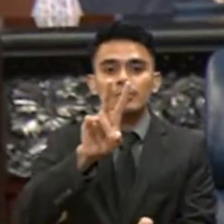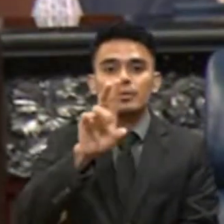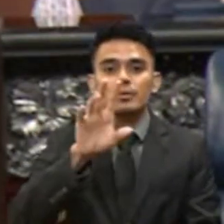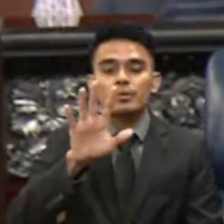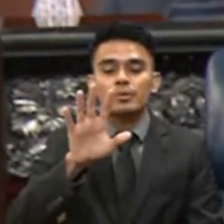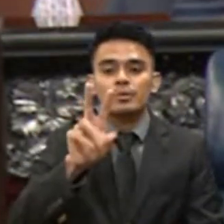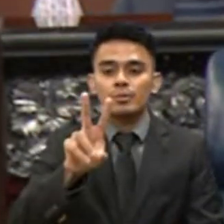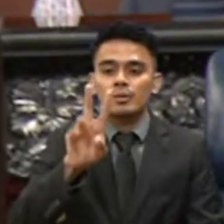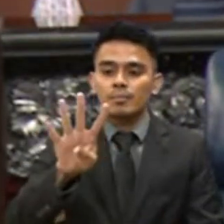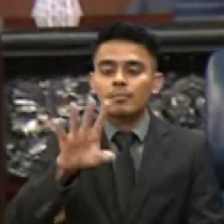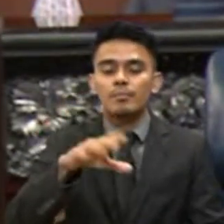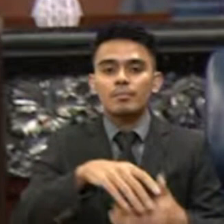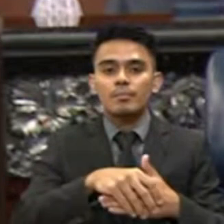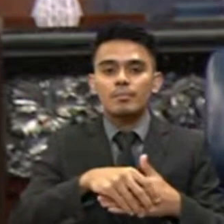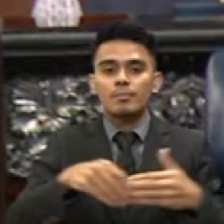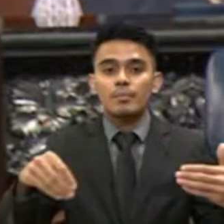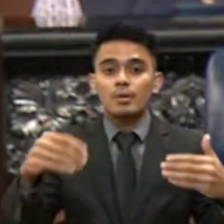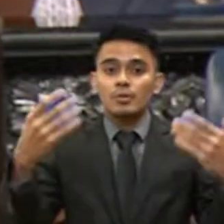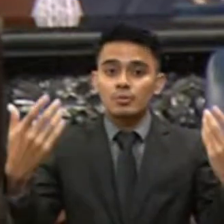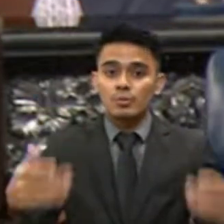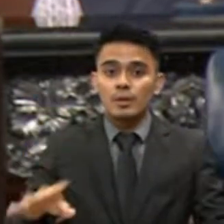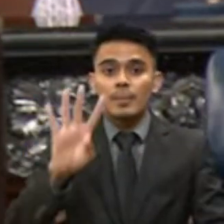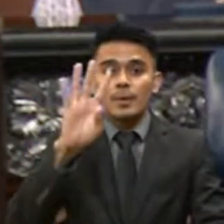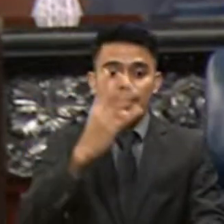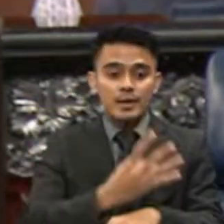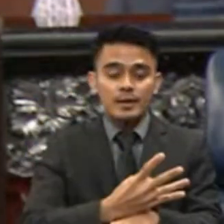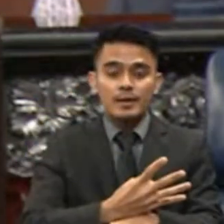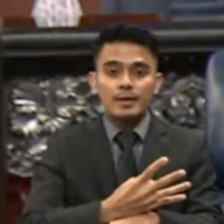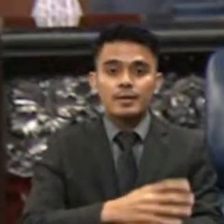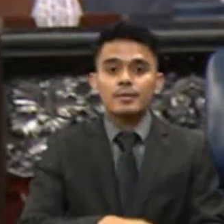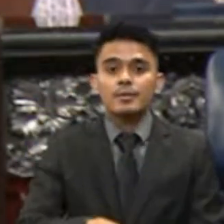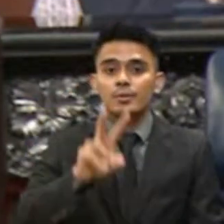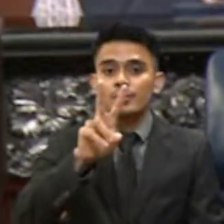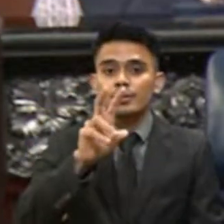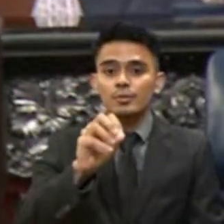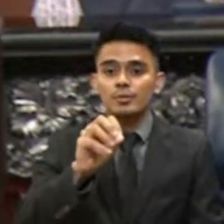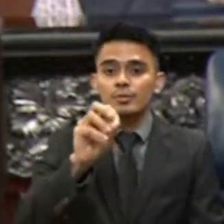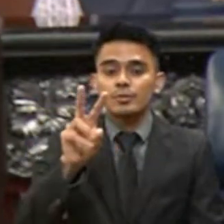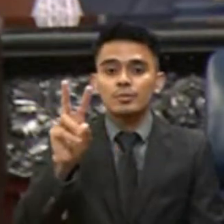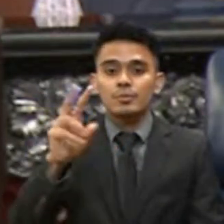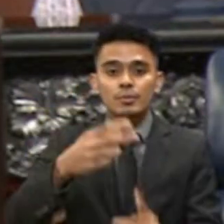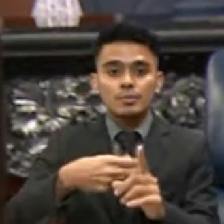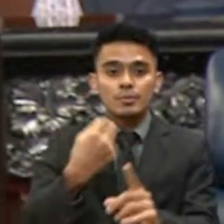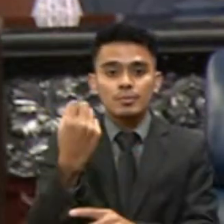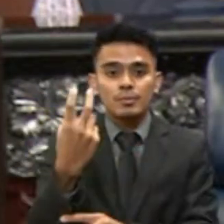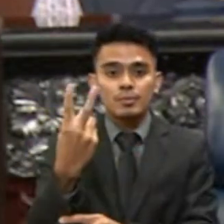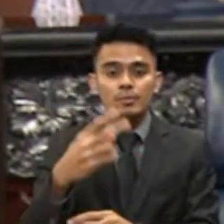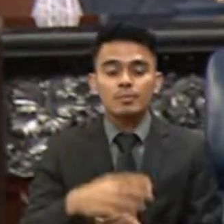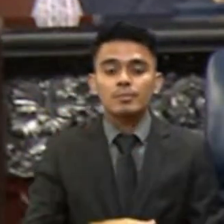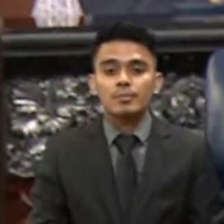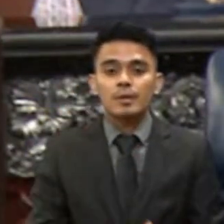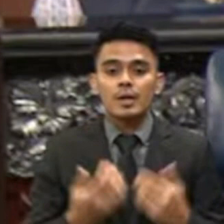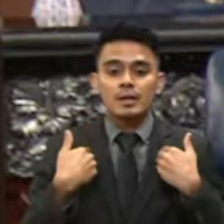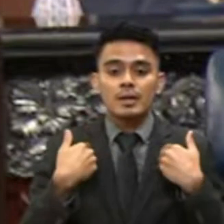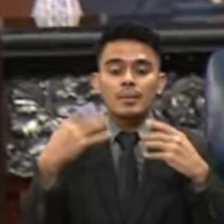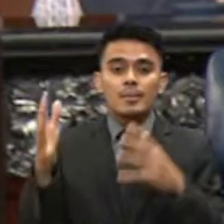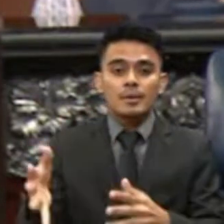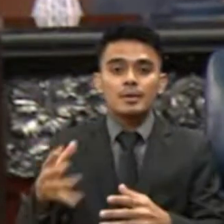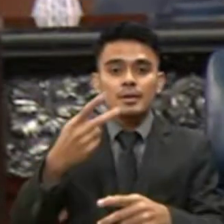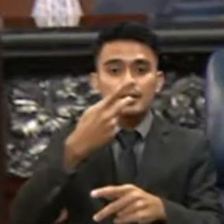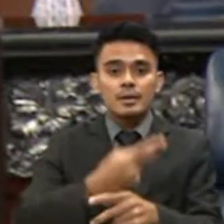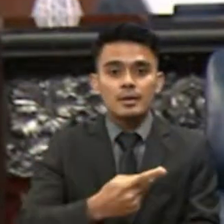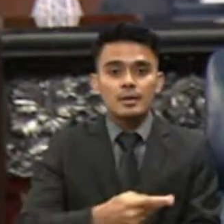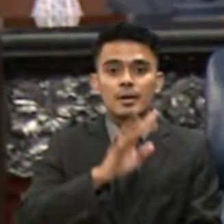25.724 Ringgit selepas 4 kali Desember 2022 midion simpanan Baki